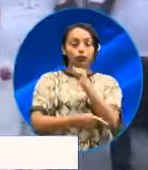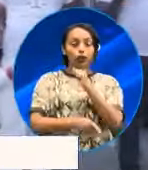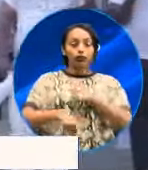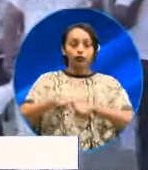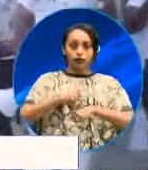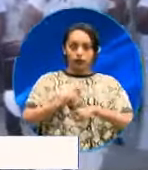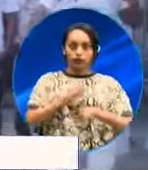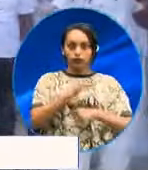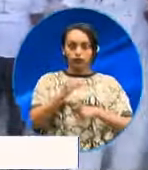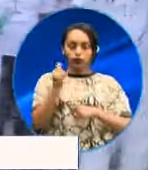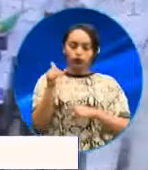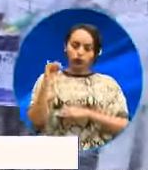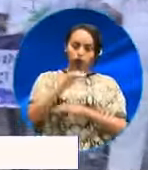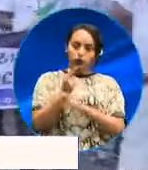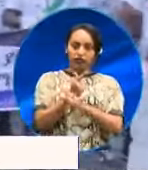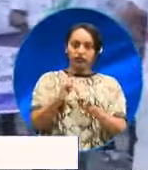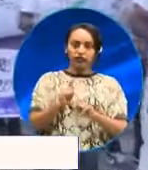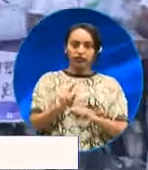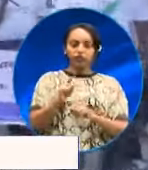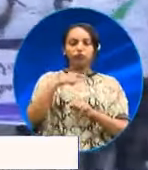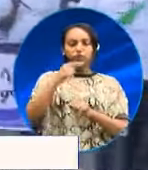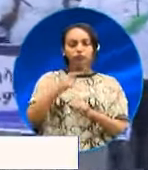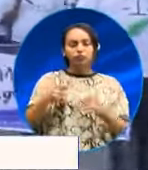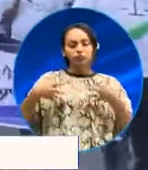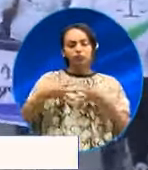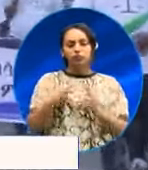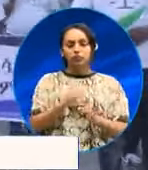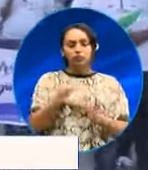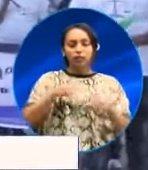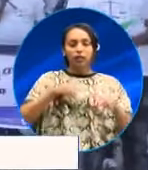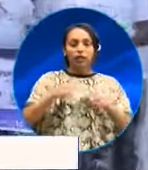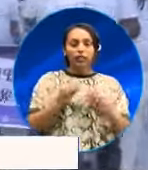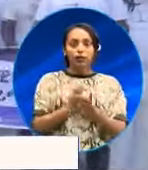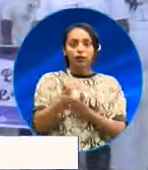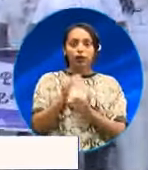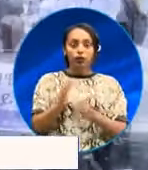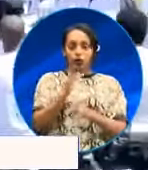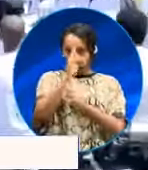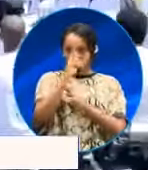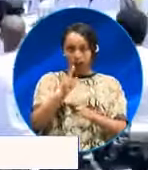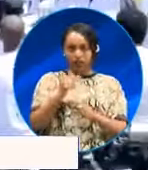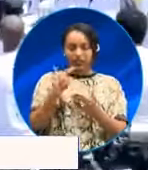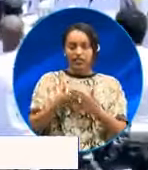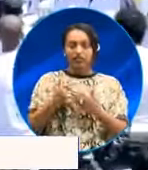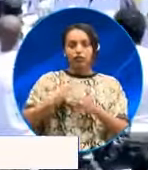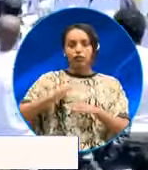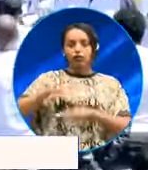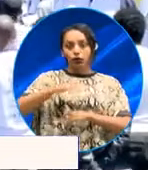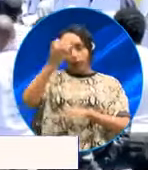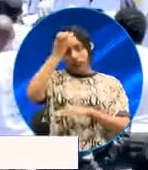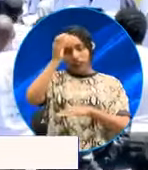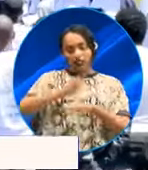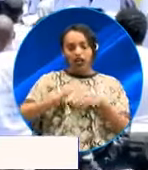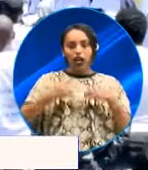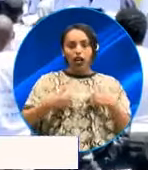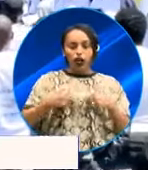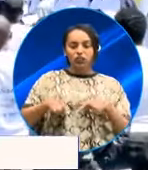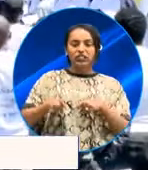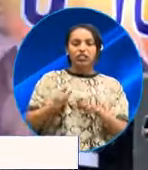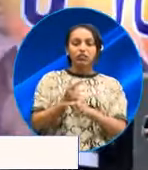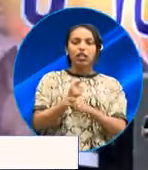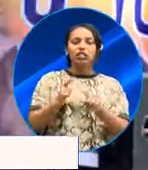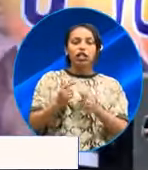ፖለቲካ ፓርቲዎችና እጩዎች በነጻነት የመናገር የመደራጀትና የመንቀሳቀስ መብታቸው ከተከበረ ከዚህም አልፎ በመንግስት ላይ ያላቸውን